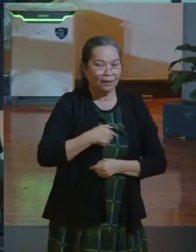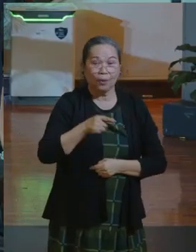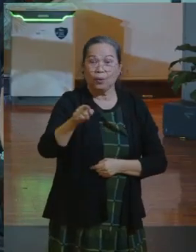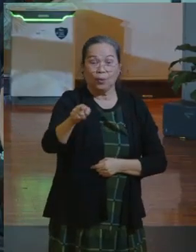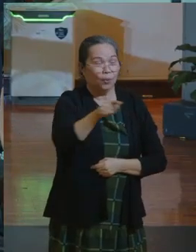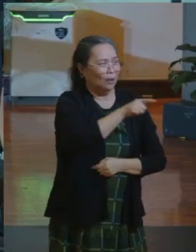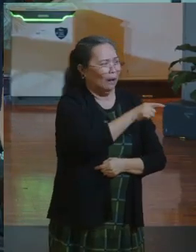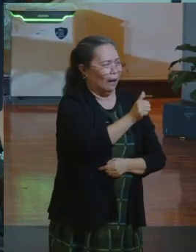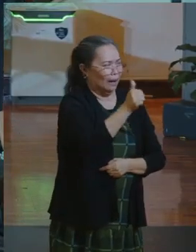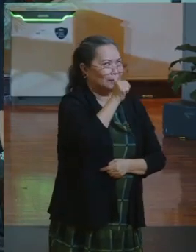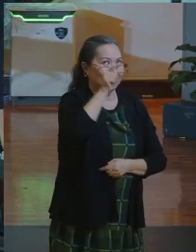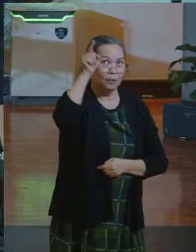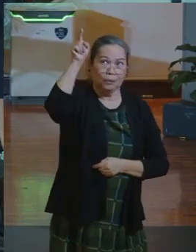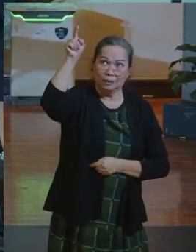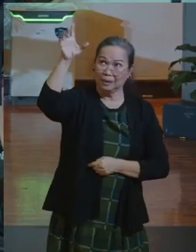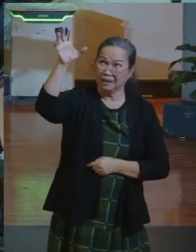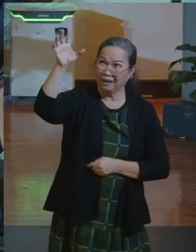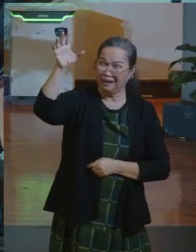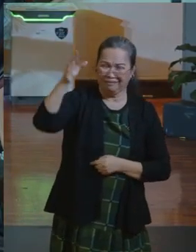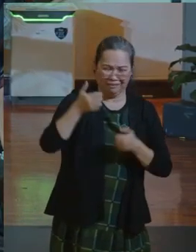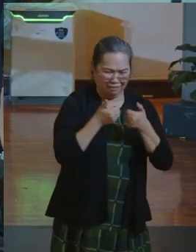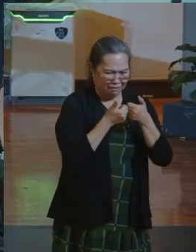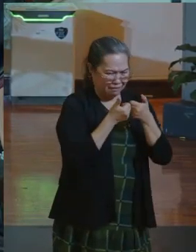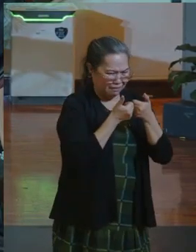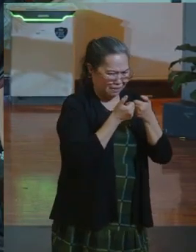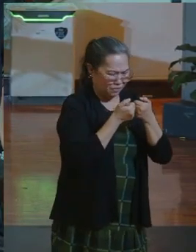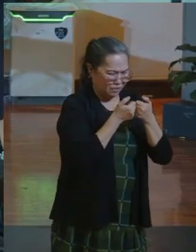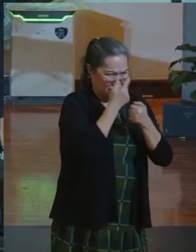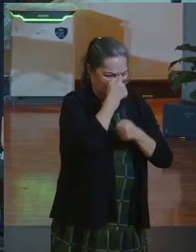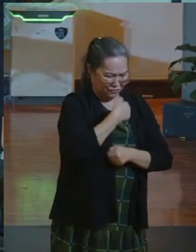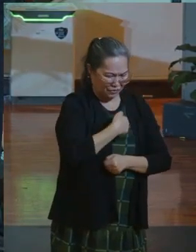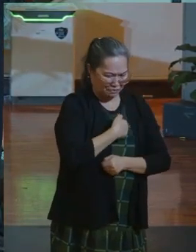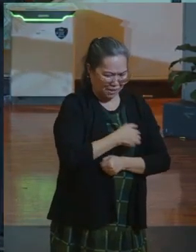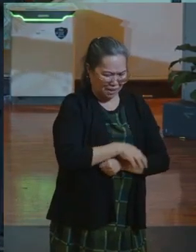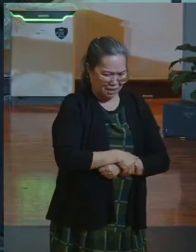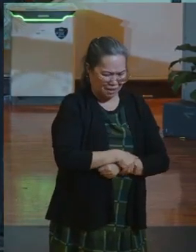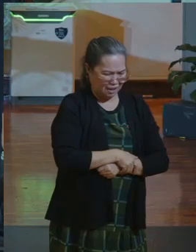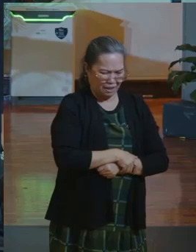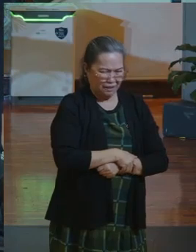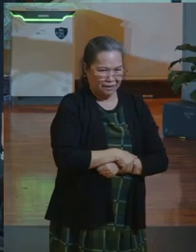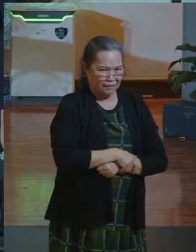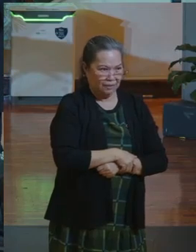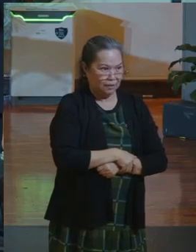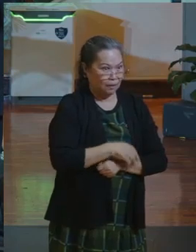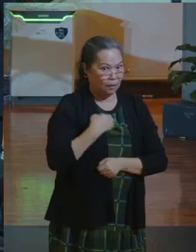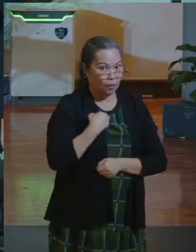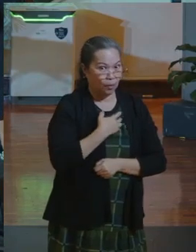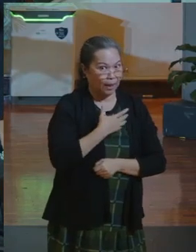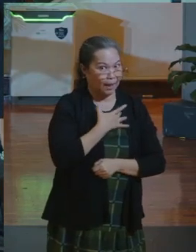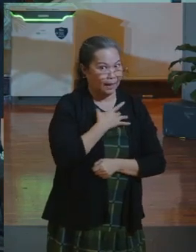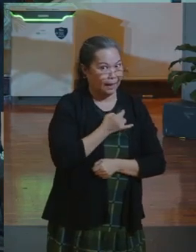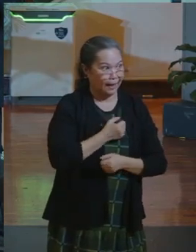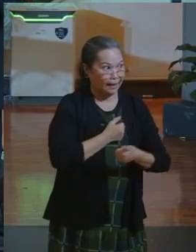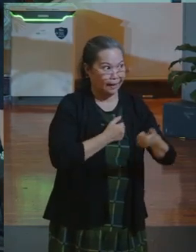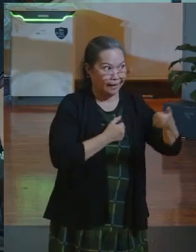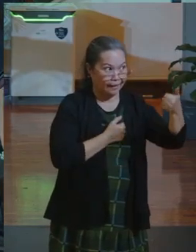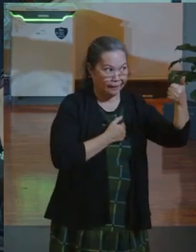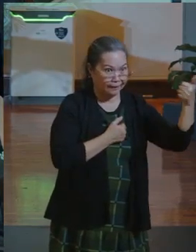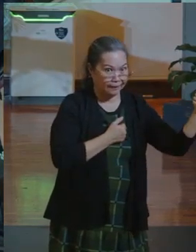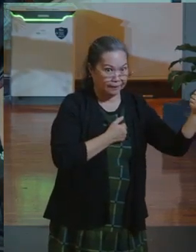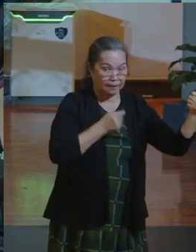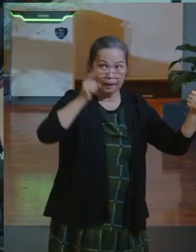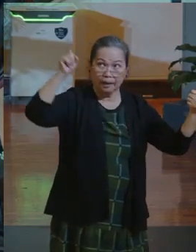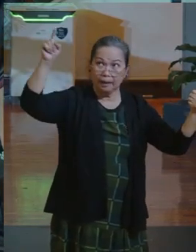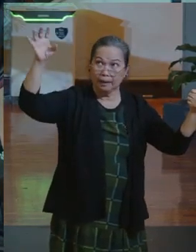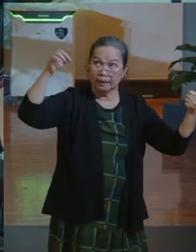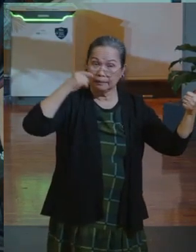gusto ng Panginoon na boyfriend para sa atin. Meron tayong ibang gusto. Ayaw natin